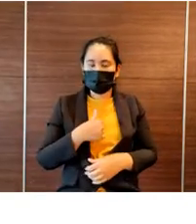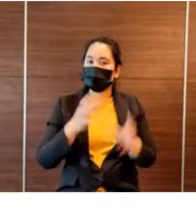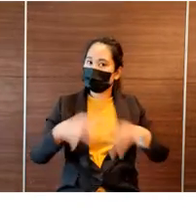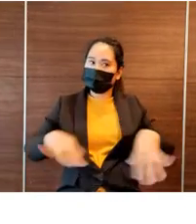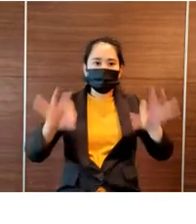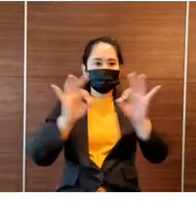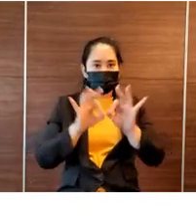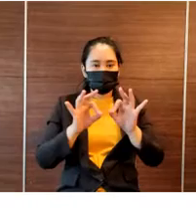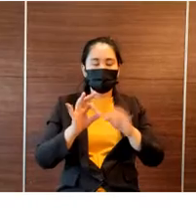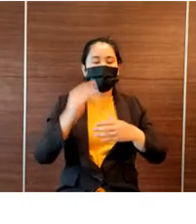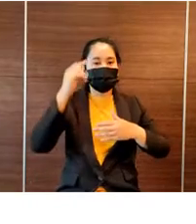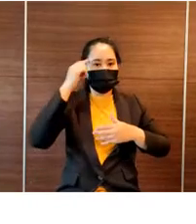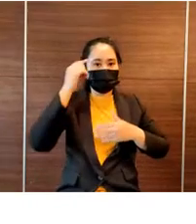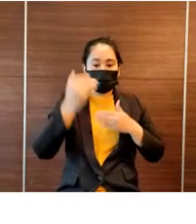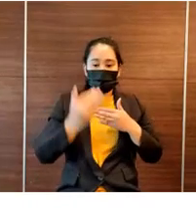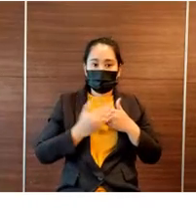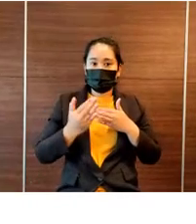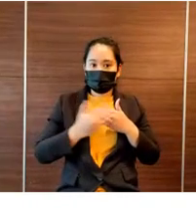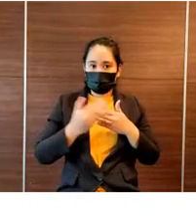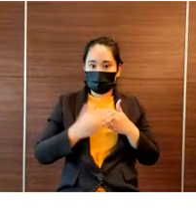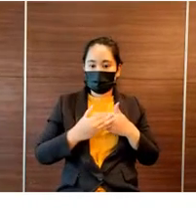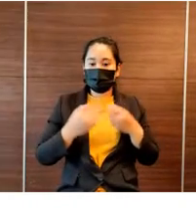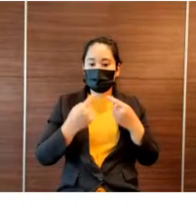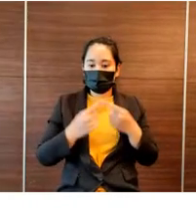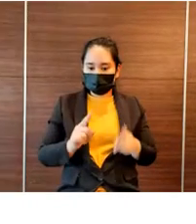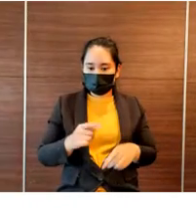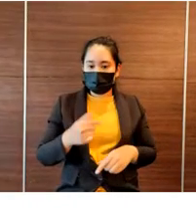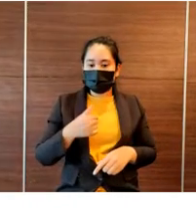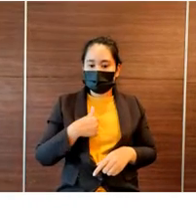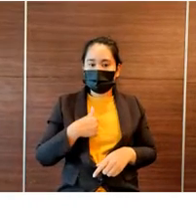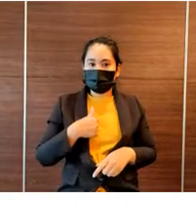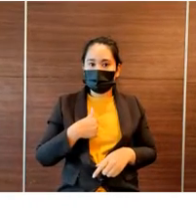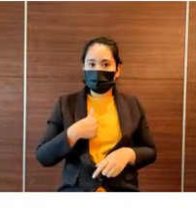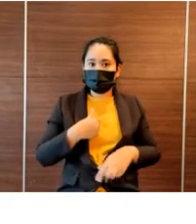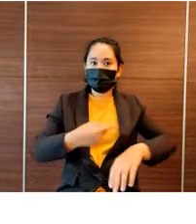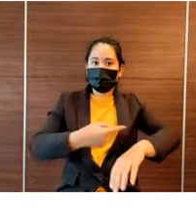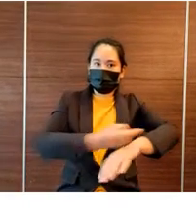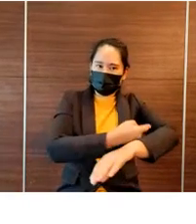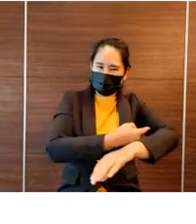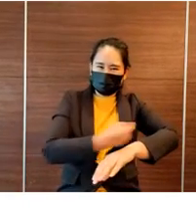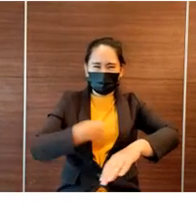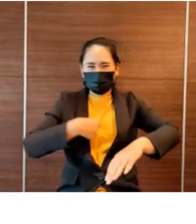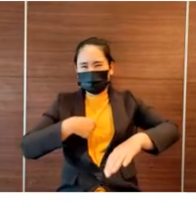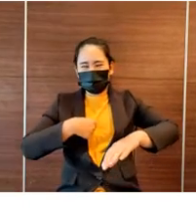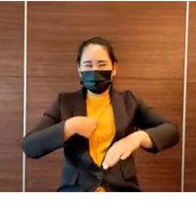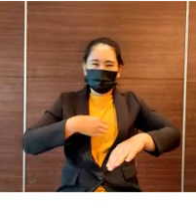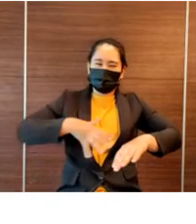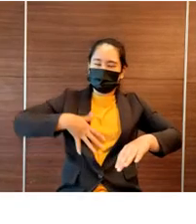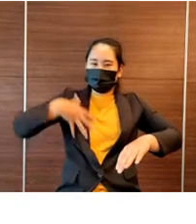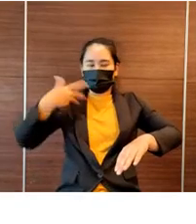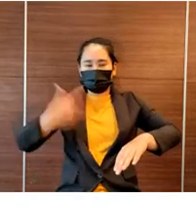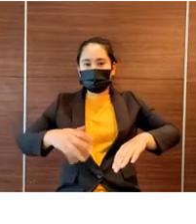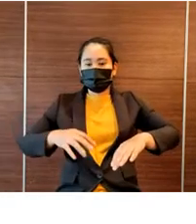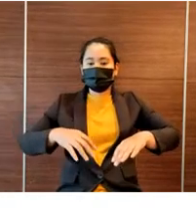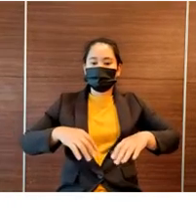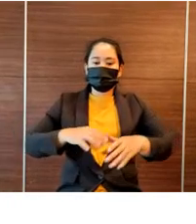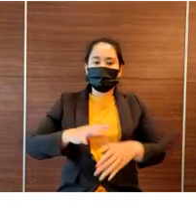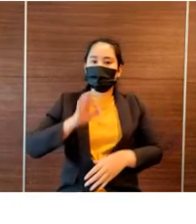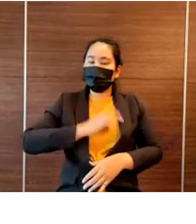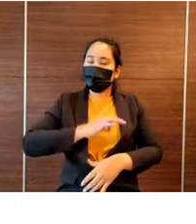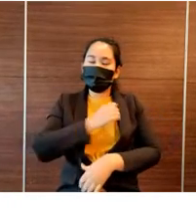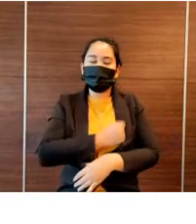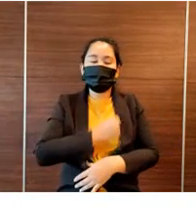ากเลยนะแต่บังเอิญเมียวอ่ะเป็นคนที่ใช้แล้วจัดการตัวเองไม่ได้จึงต้องเข้าสู่กระบวนการเลิกความน่าเสียใจ